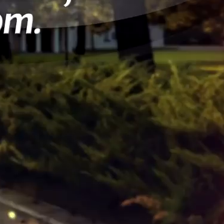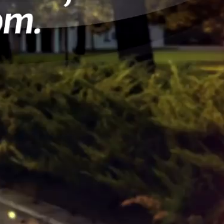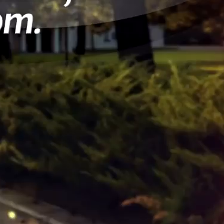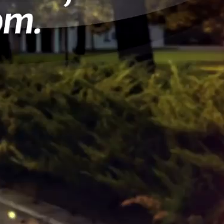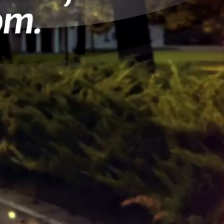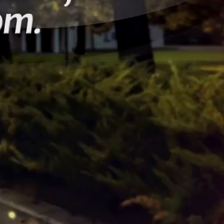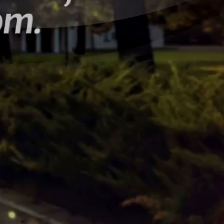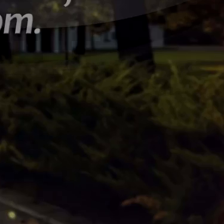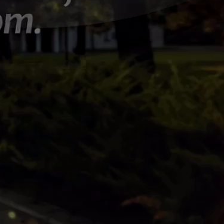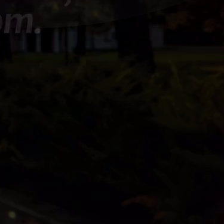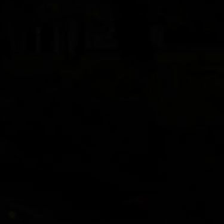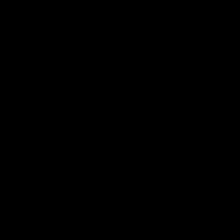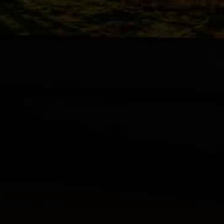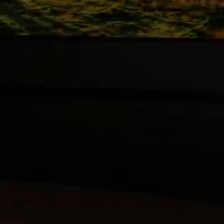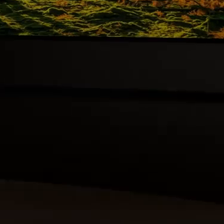Dziękujemy.